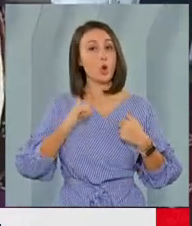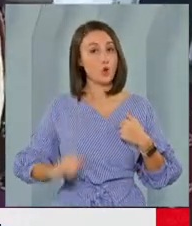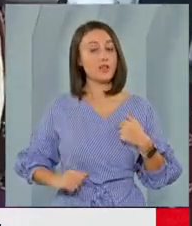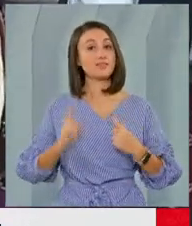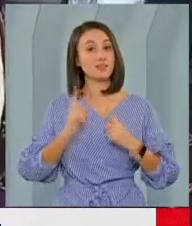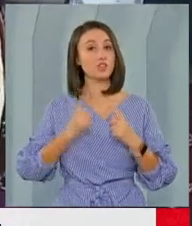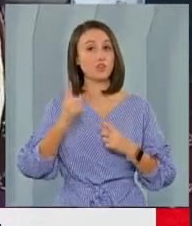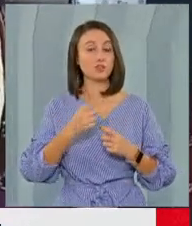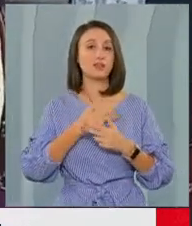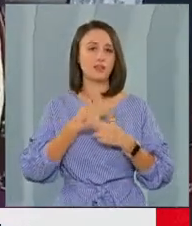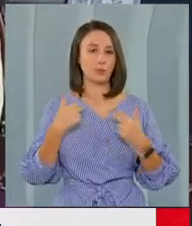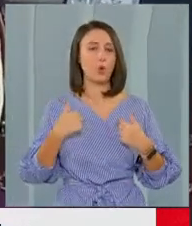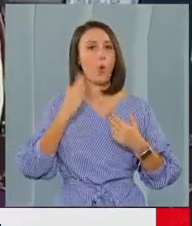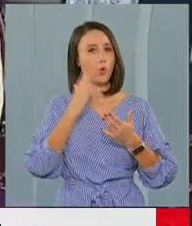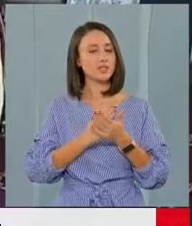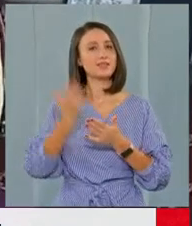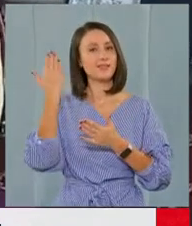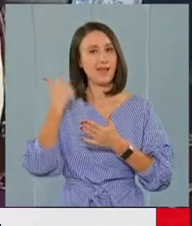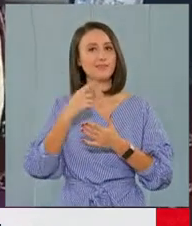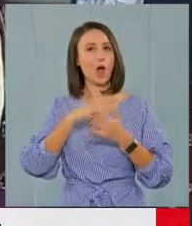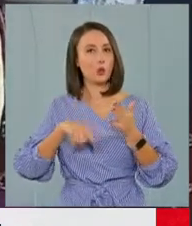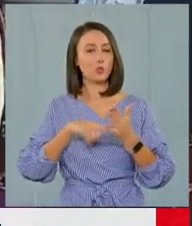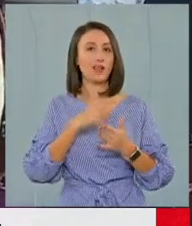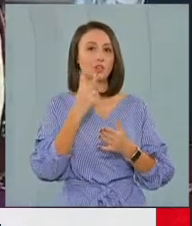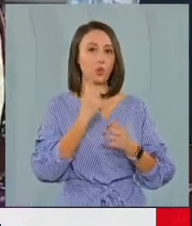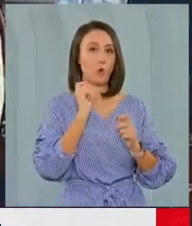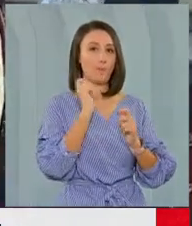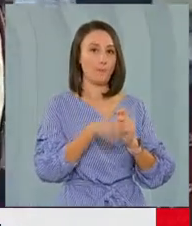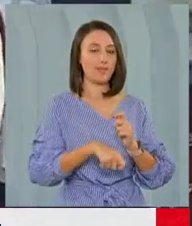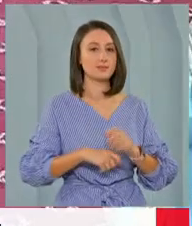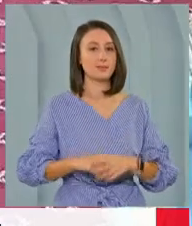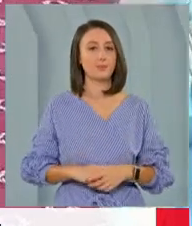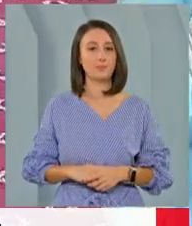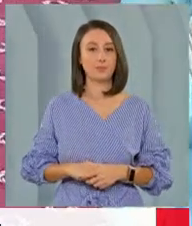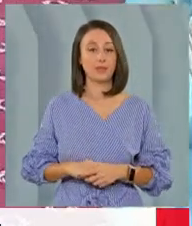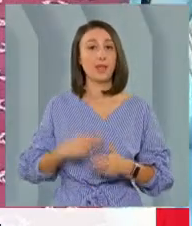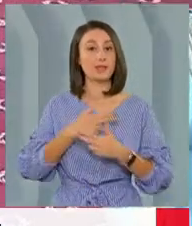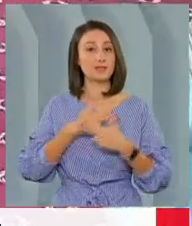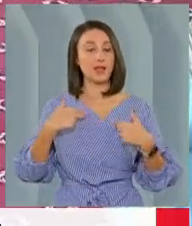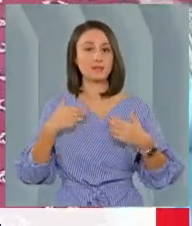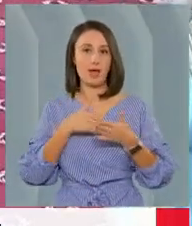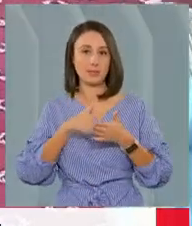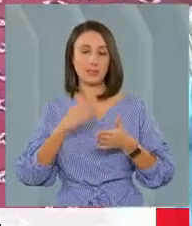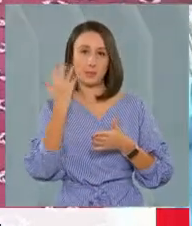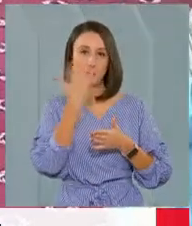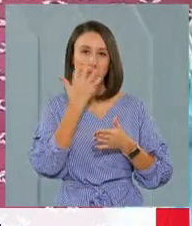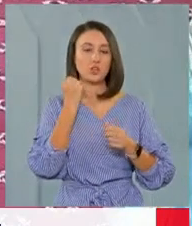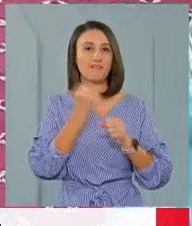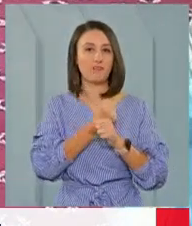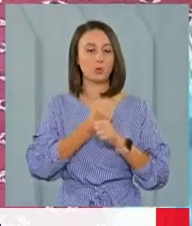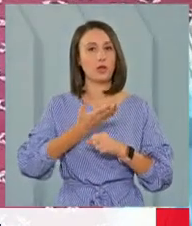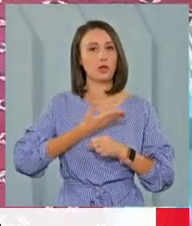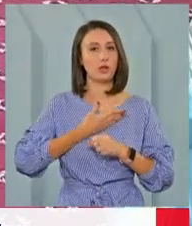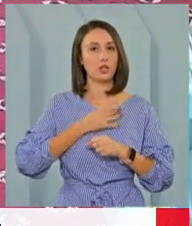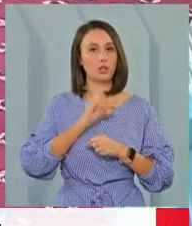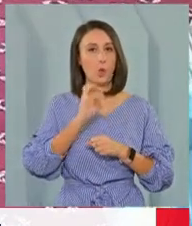această instanță de judecată hotărâse să-i anuleze celelalte două contravenții primite. Instanța a respins plângerea formulată de